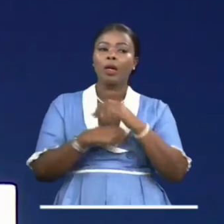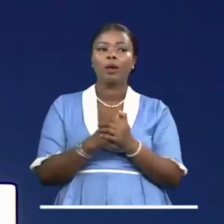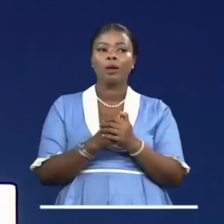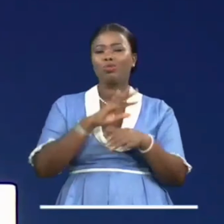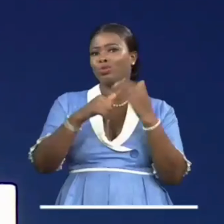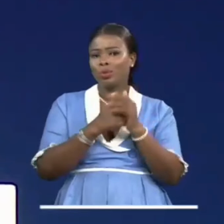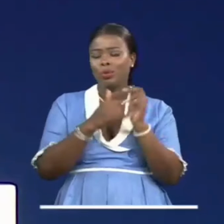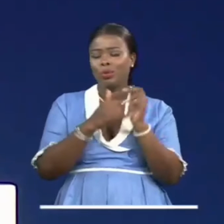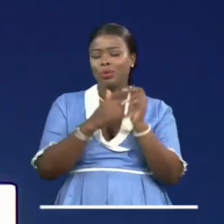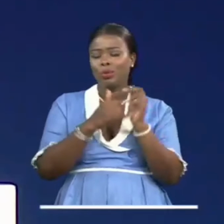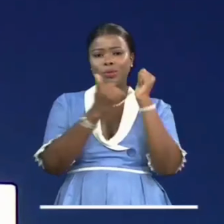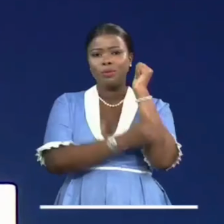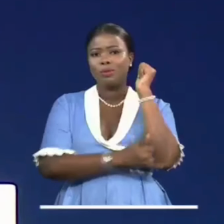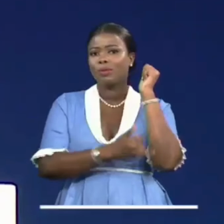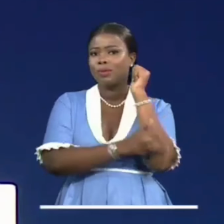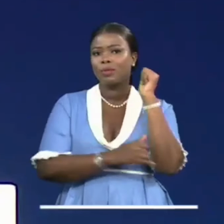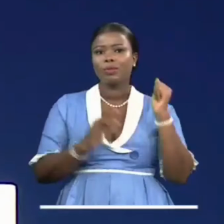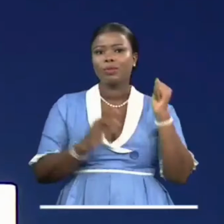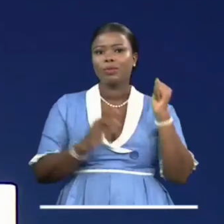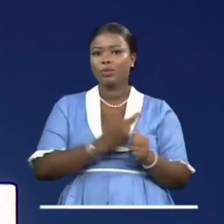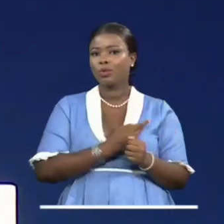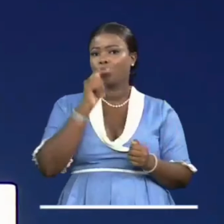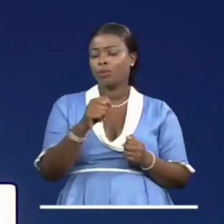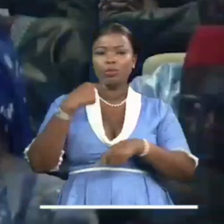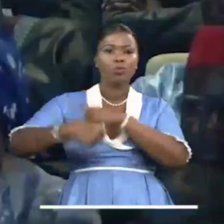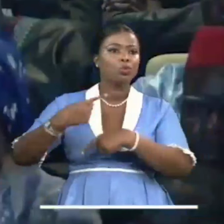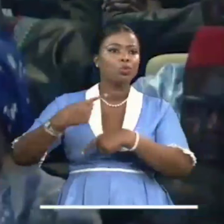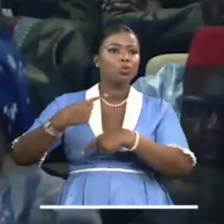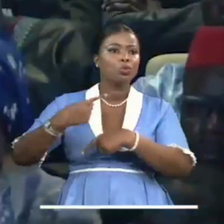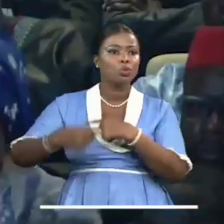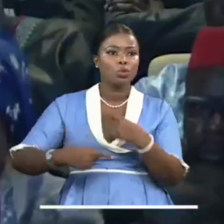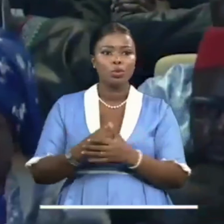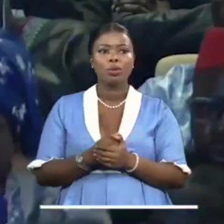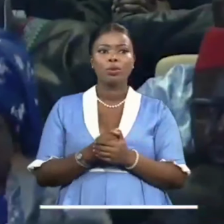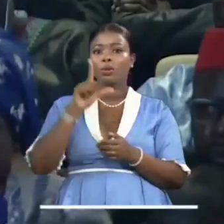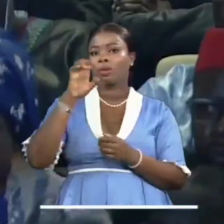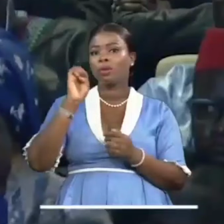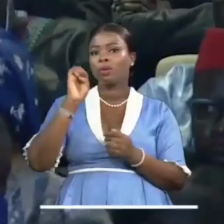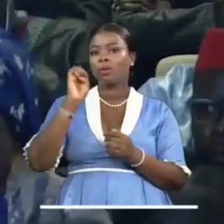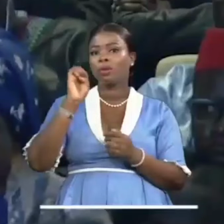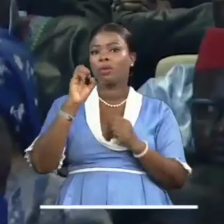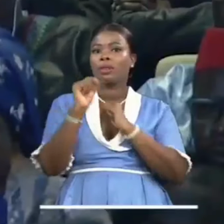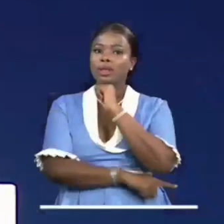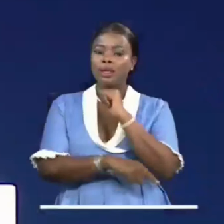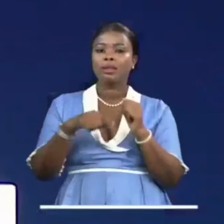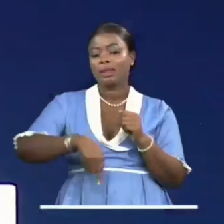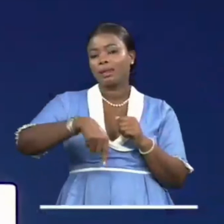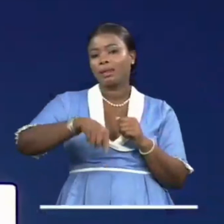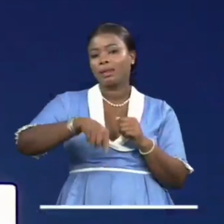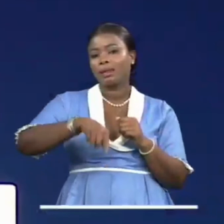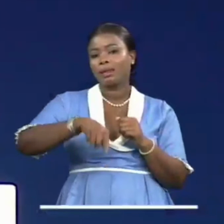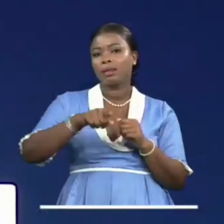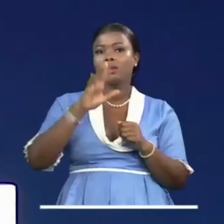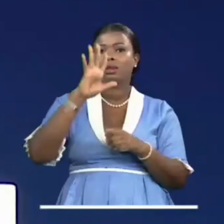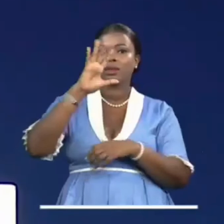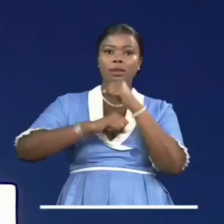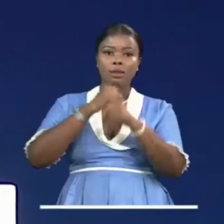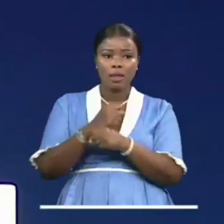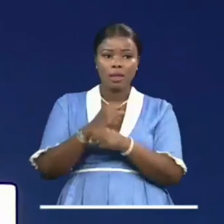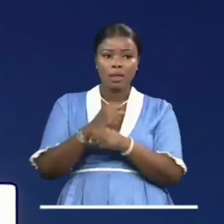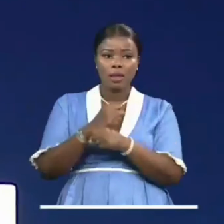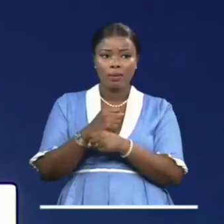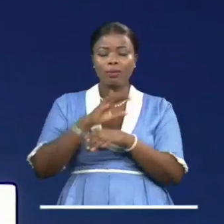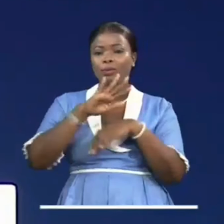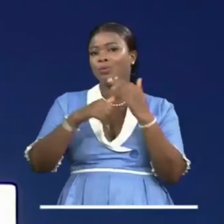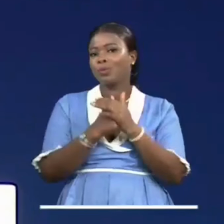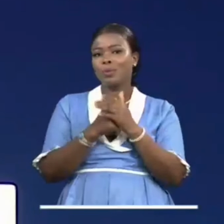pnude nous sommes toujours dans la tranche des pays à développement humain faible le Sénégal d'ici 5 ans avec la mise en œuvre de tous ces programmes qui ont